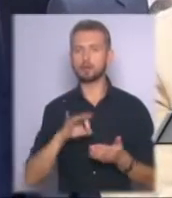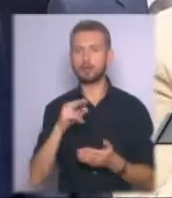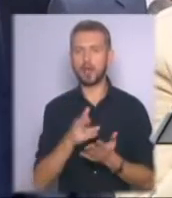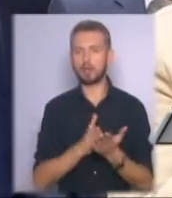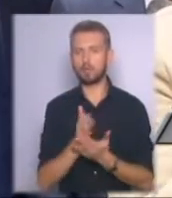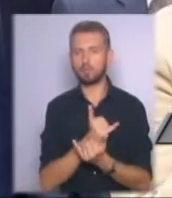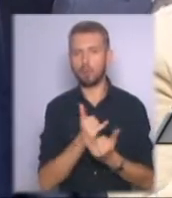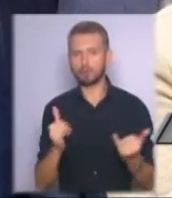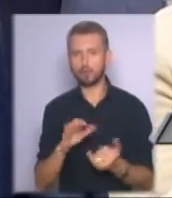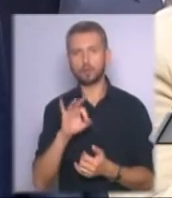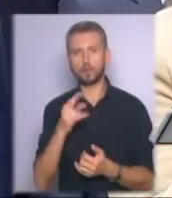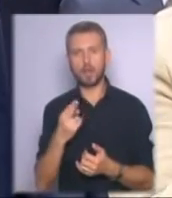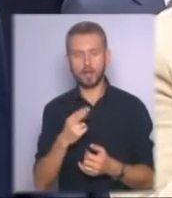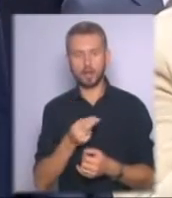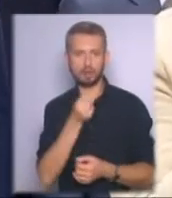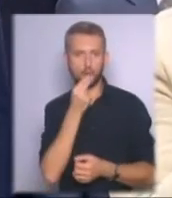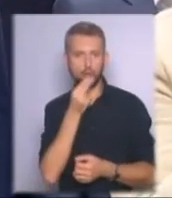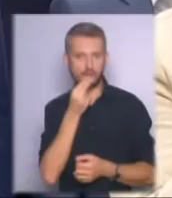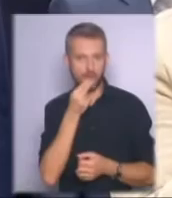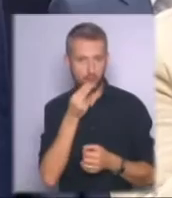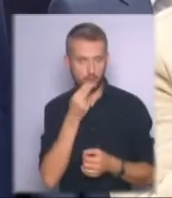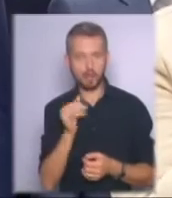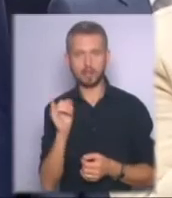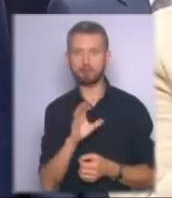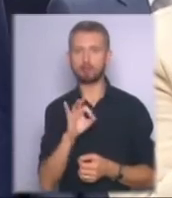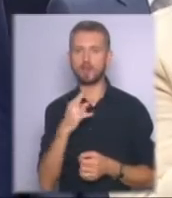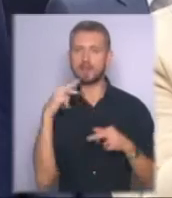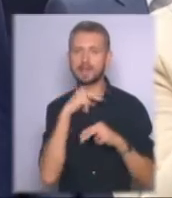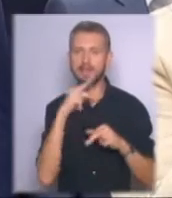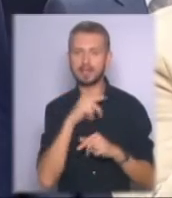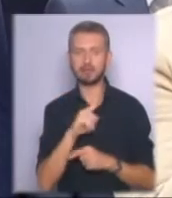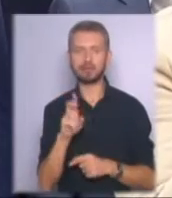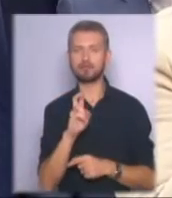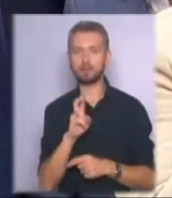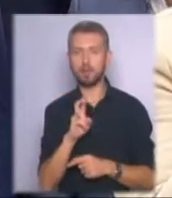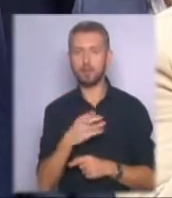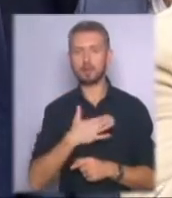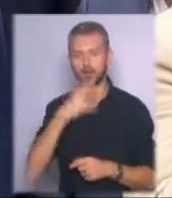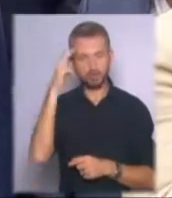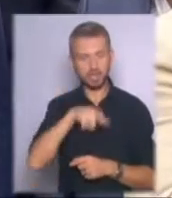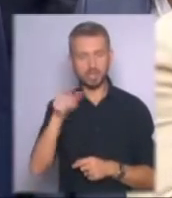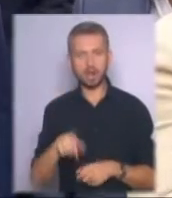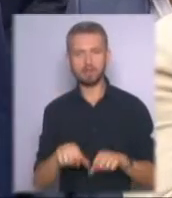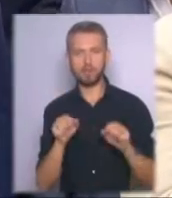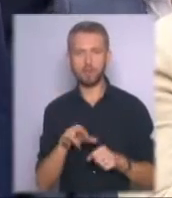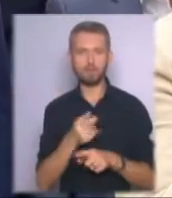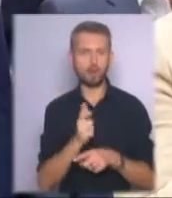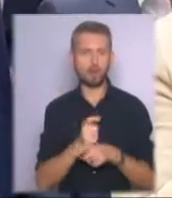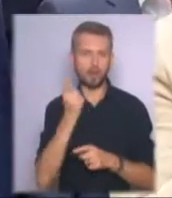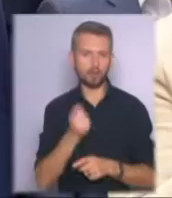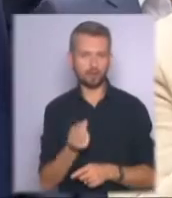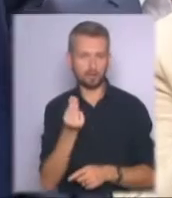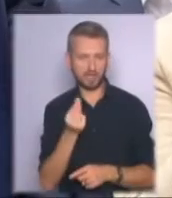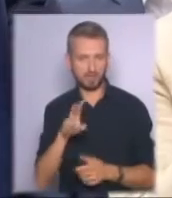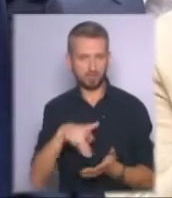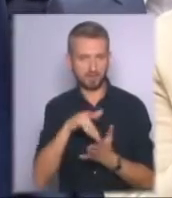послуг, соціальних продуктів харчування і соціальних ліків для того, щоб наші кияни могли по найнижчим цінам у місті